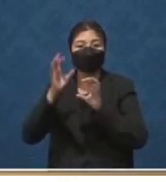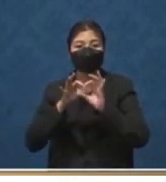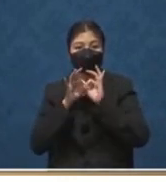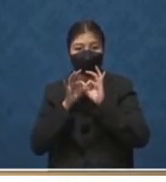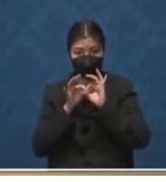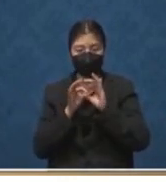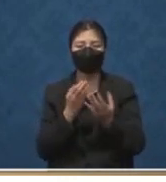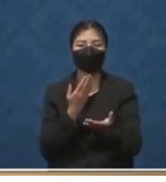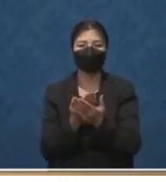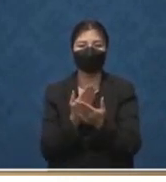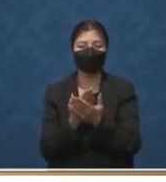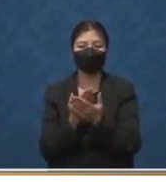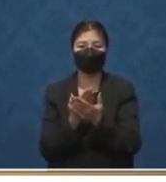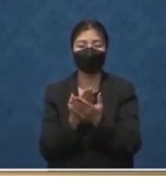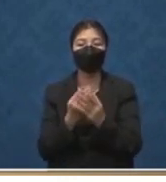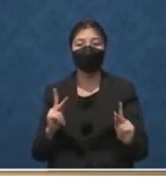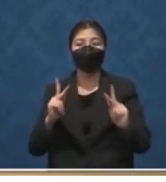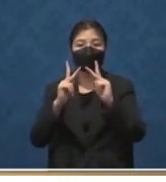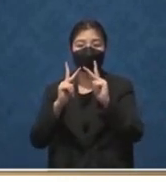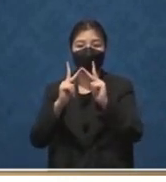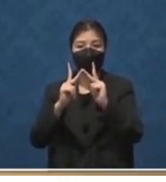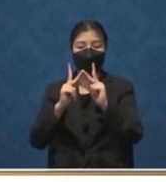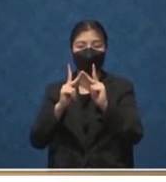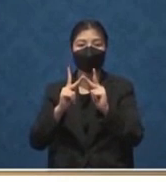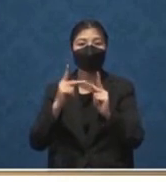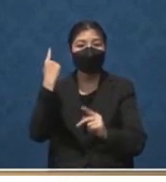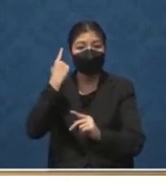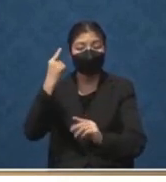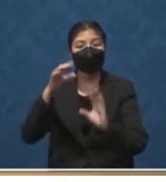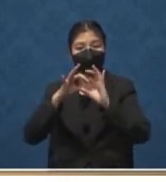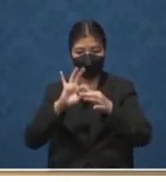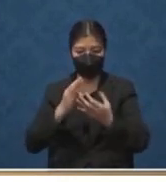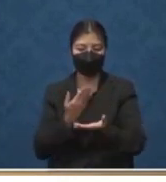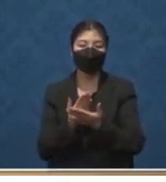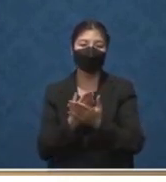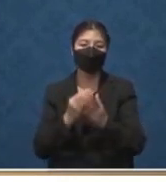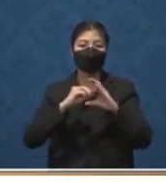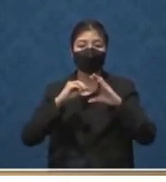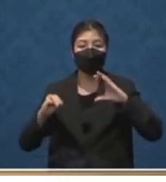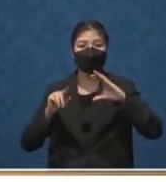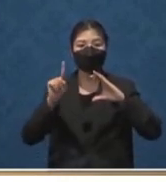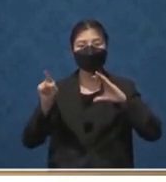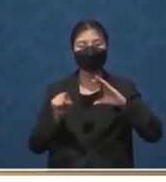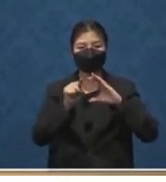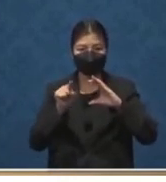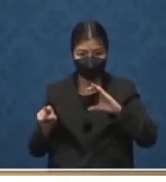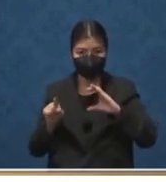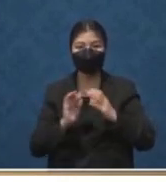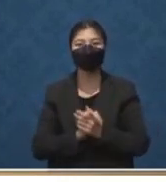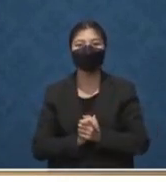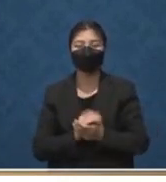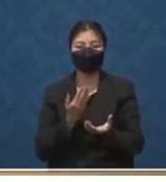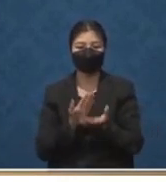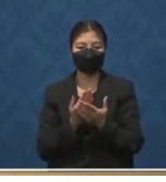และหนวยงานใกำกรับซึ่ กผมเ Abraham ได้ปรบลด Tekstงบประมาณของกระทวงทเทวกิลา